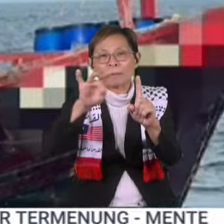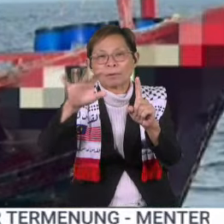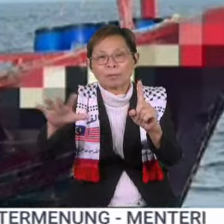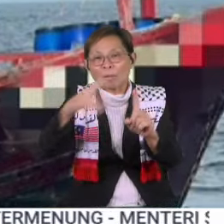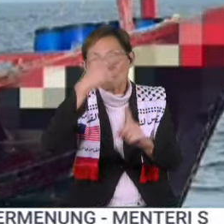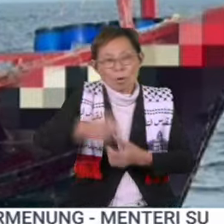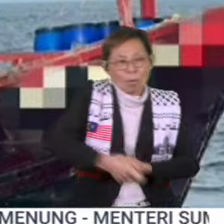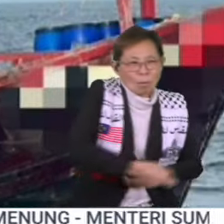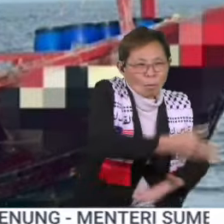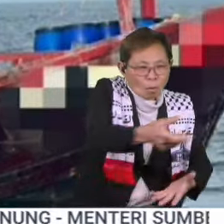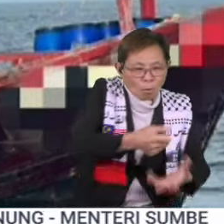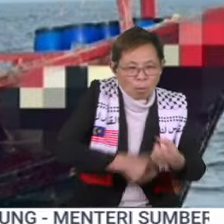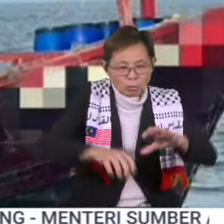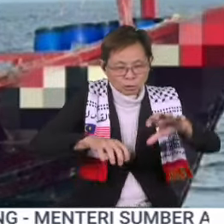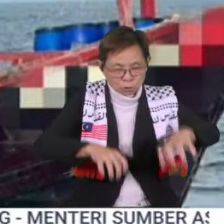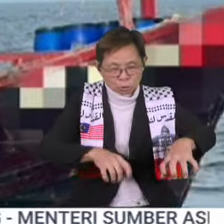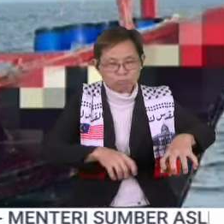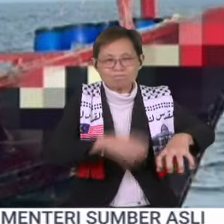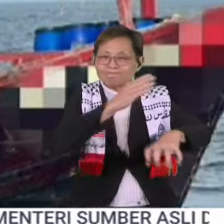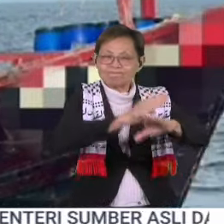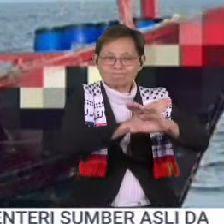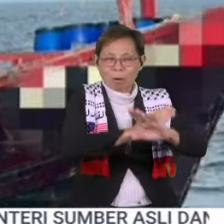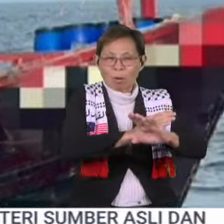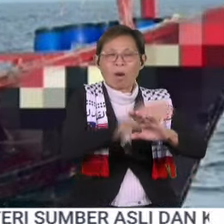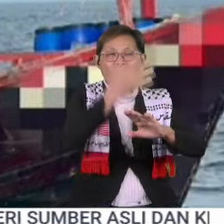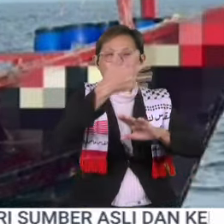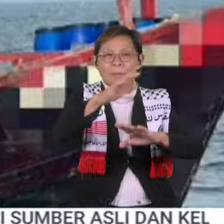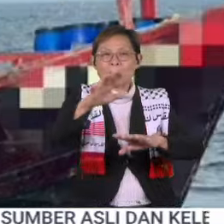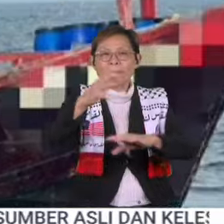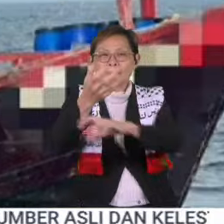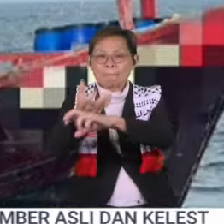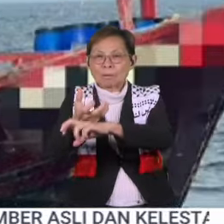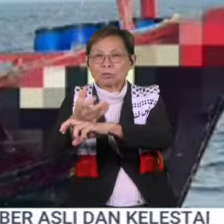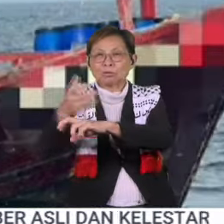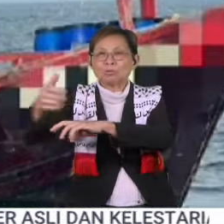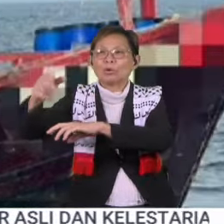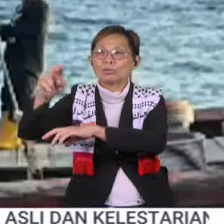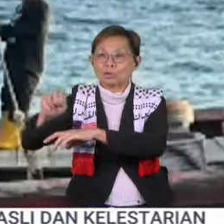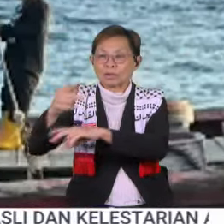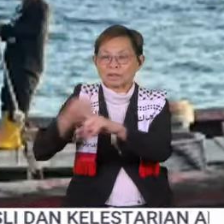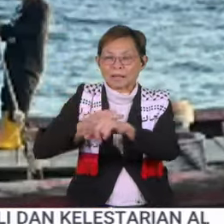memukat di zon larangan iaitu di bawah 15 batu nautika daripada pantai.